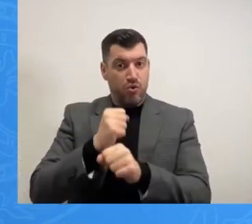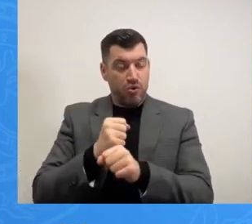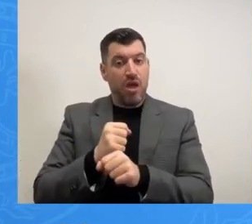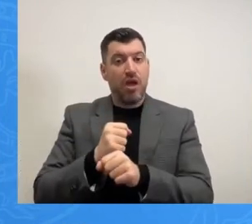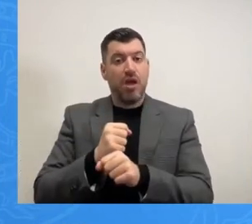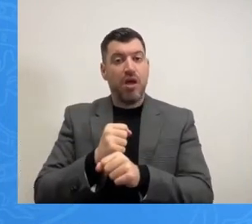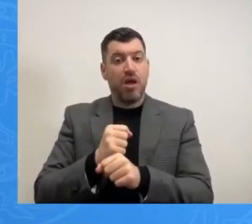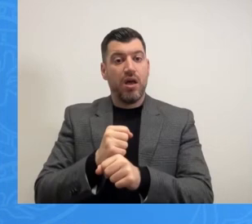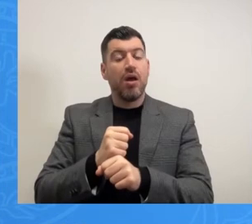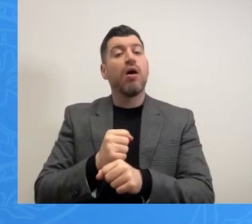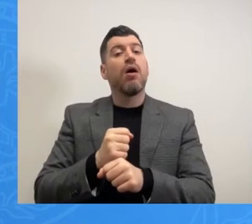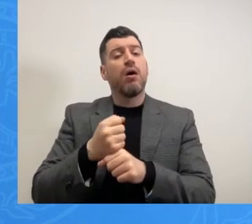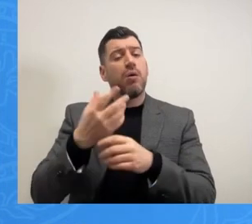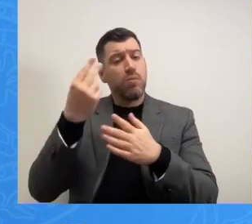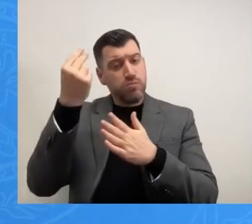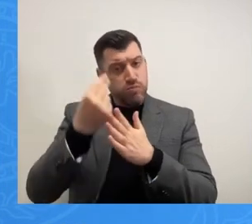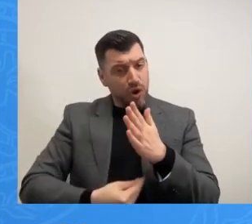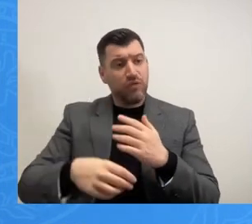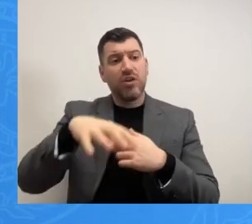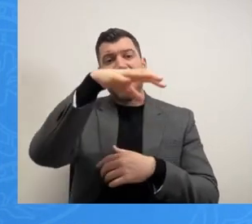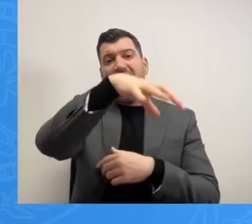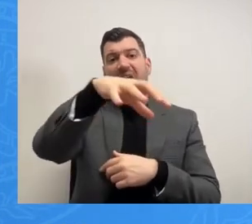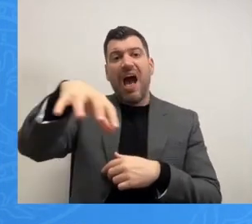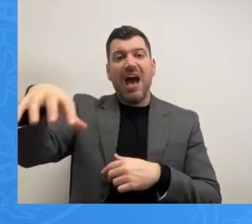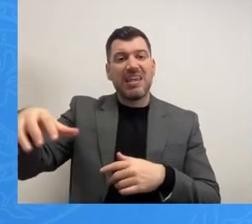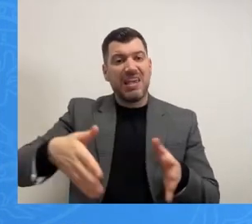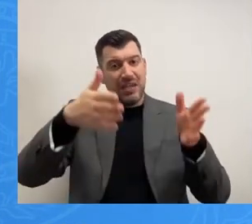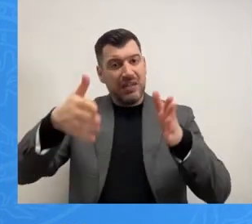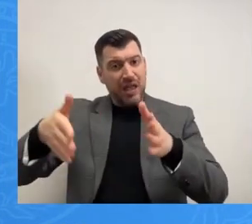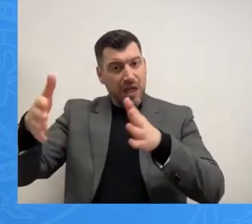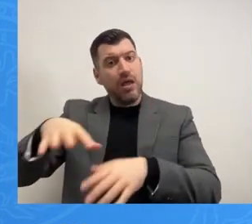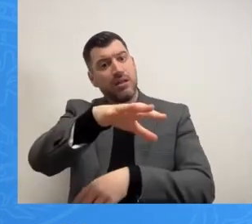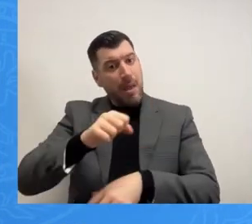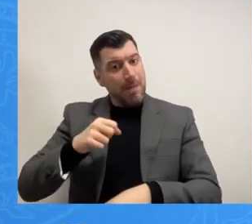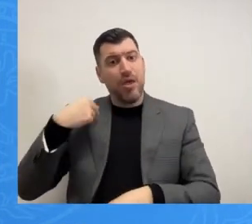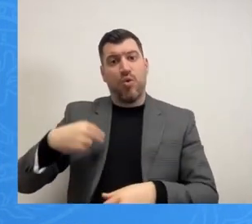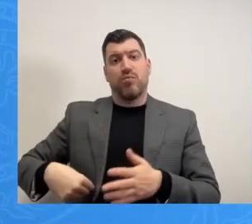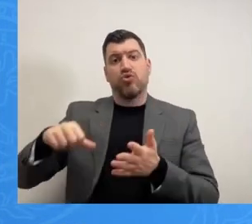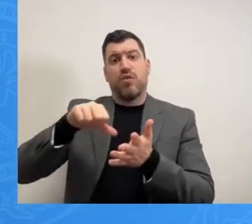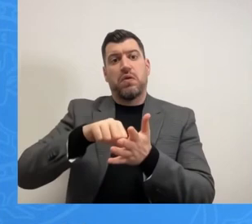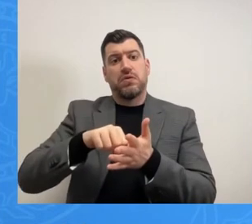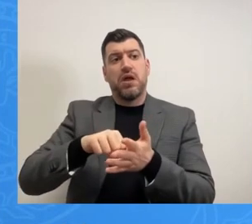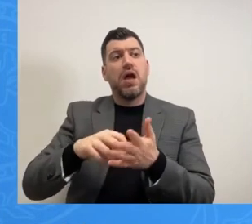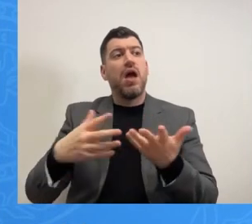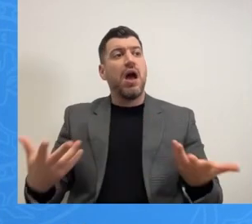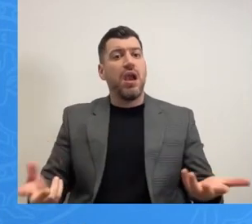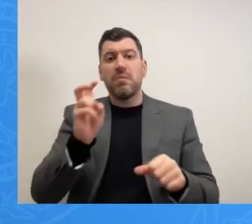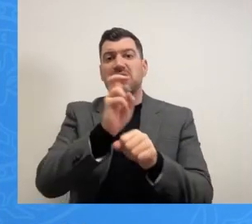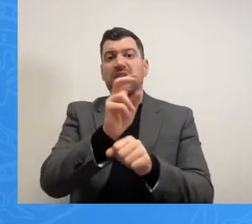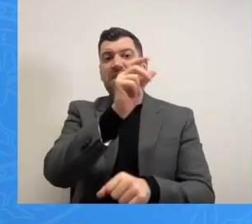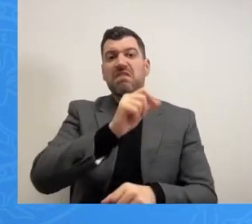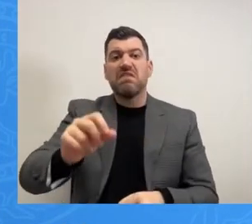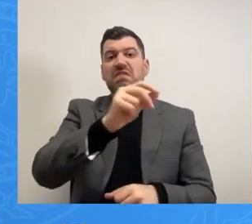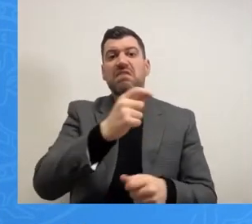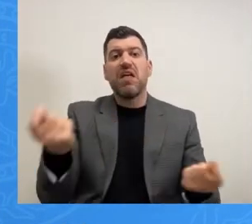κάμποσες απαλωτριώσεις ακινήτων στο Δημοτικό Συμβούλιο της Αθήνας. Όλες αφορούν την διπλή ανάπλαση. Μαζί με τις δύο